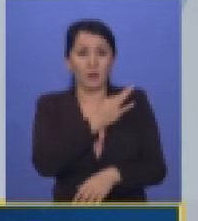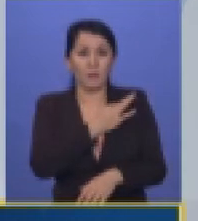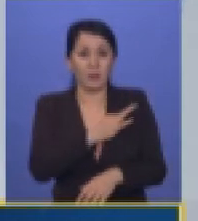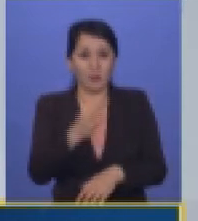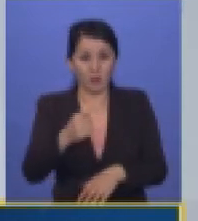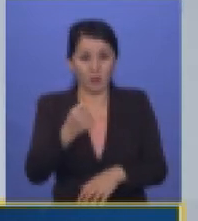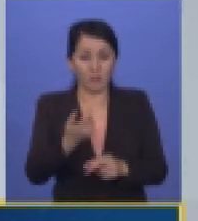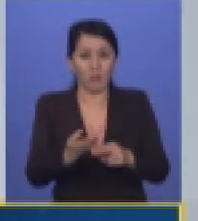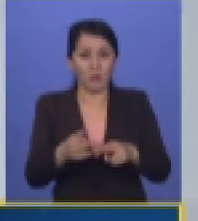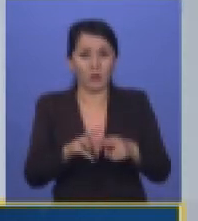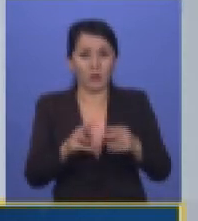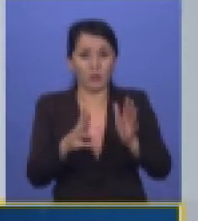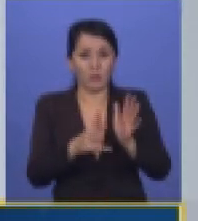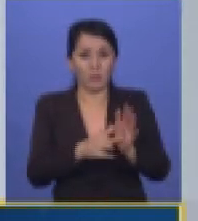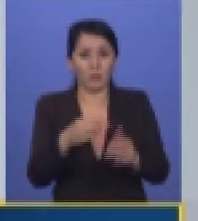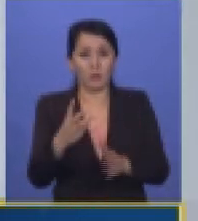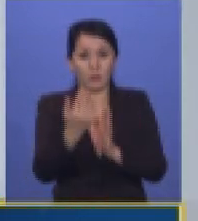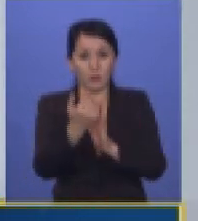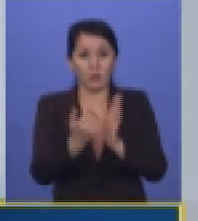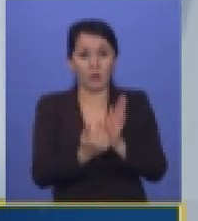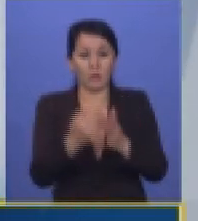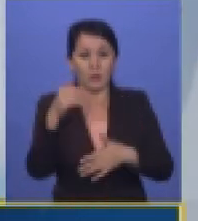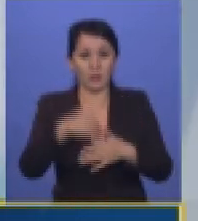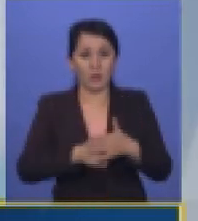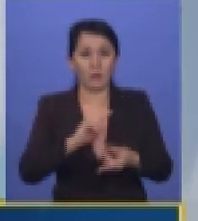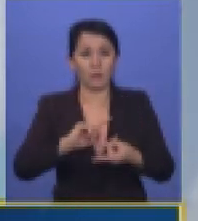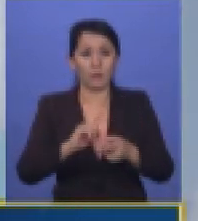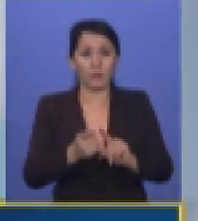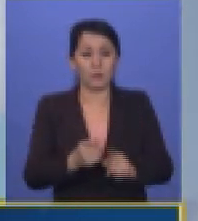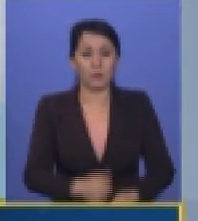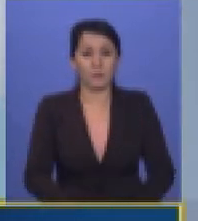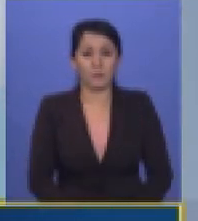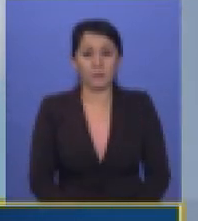белгіленеді деп жазылған бұл 83-ші баптың 4-ші тармағына енгізілетін өзгеріс.